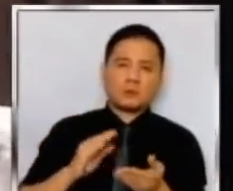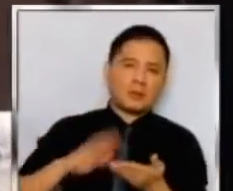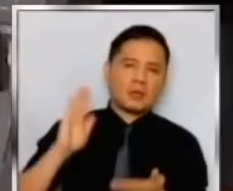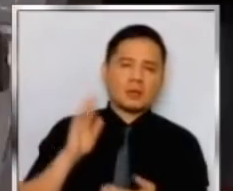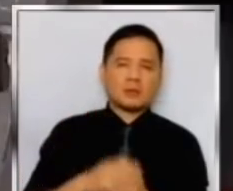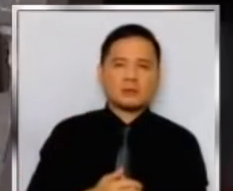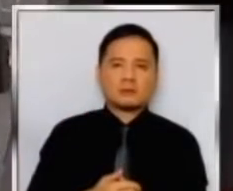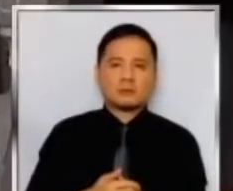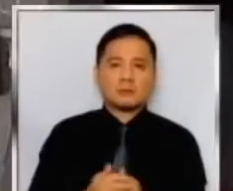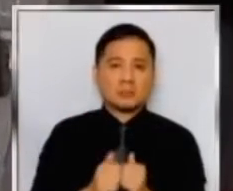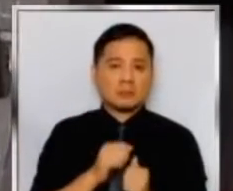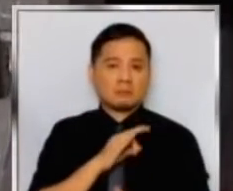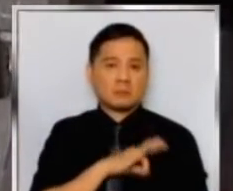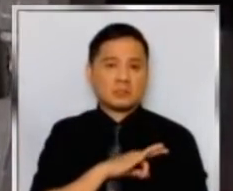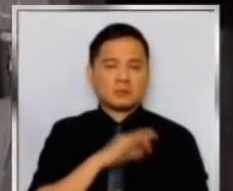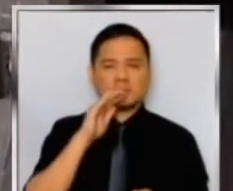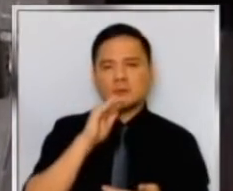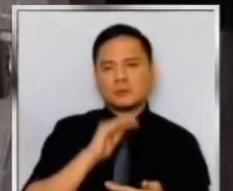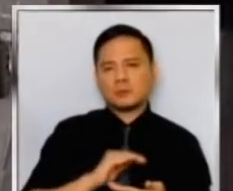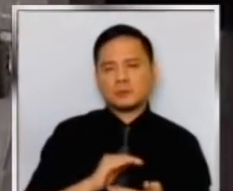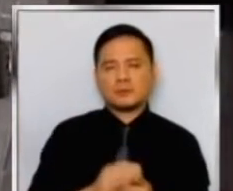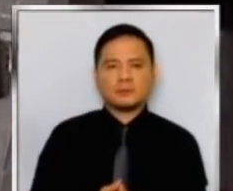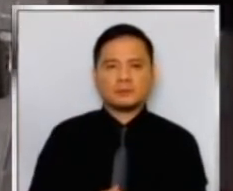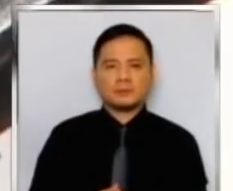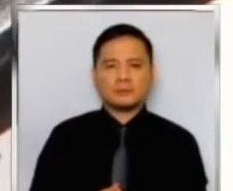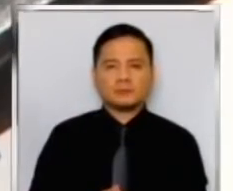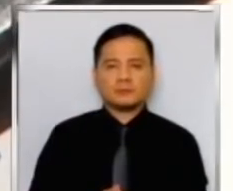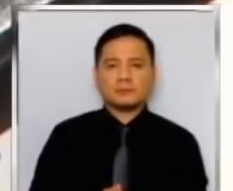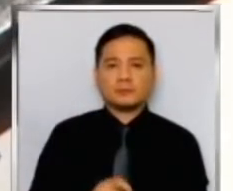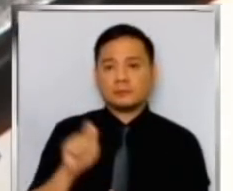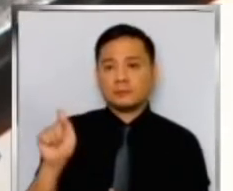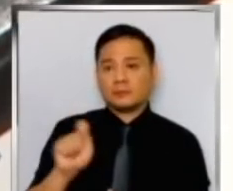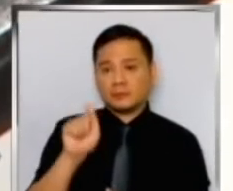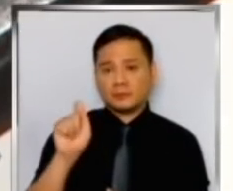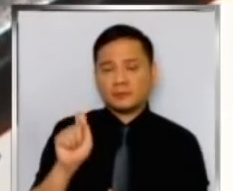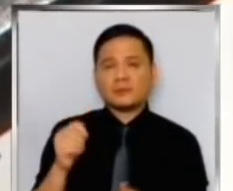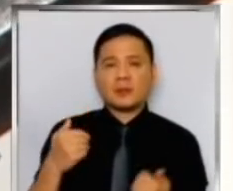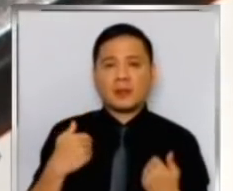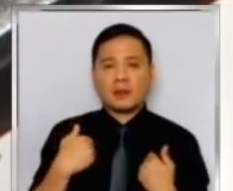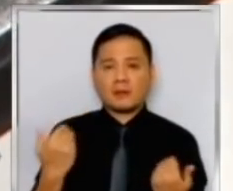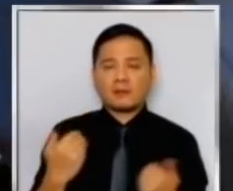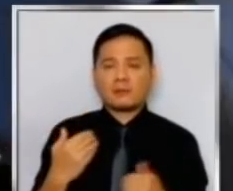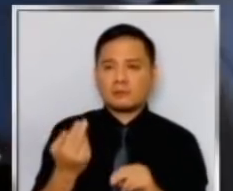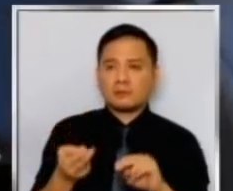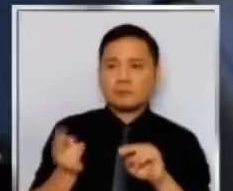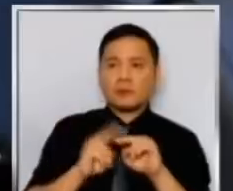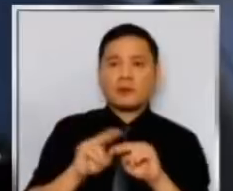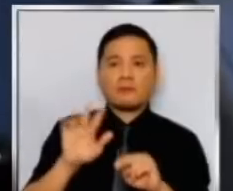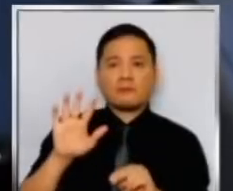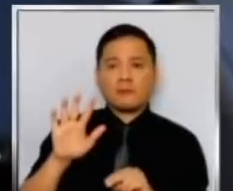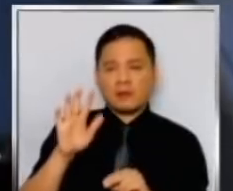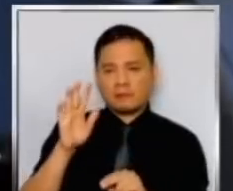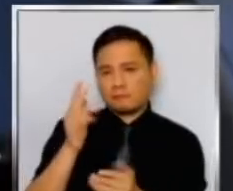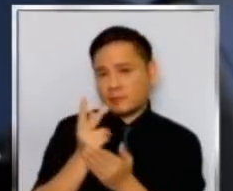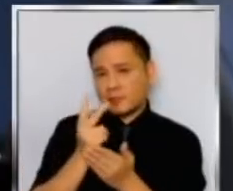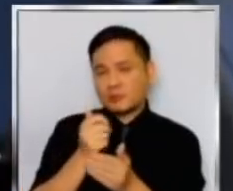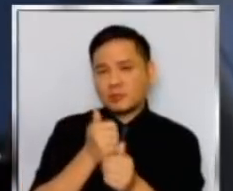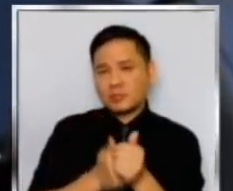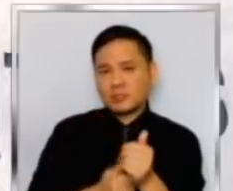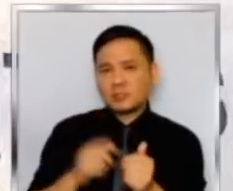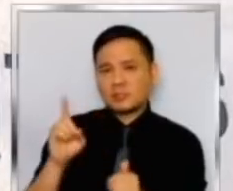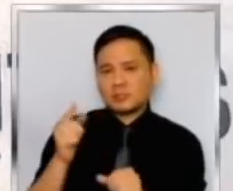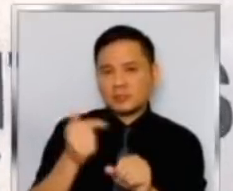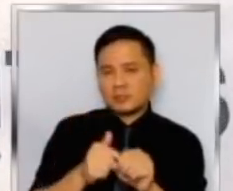naman. Sa Martes, humigit kumulang 5 pesos ang maaaring taas presyo sa diesel. 3 pesos naman o higit pa sa